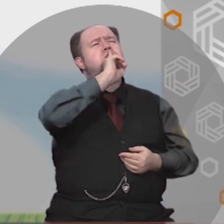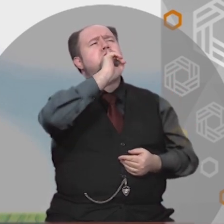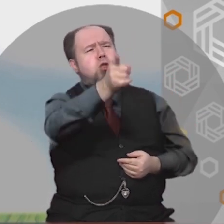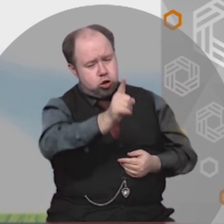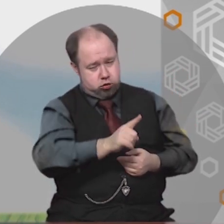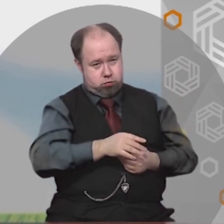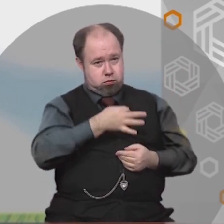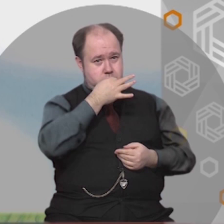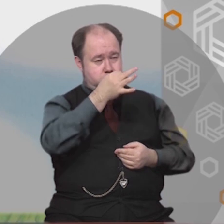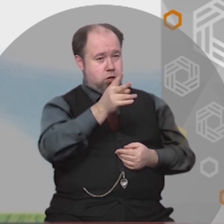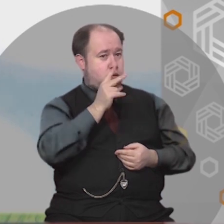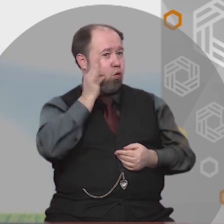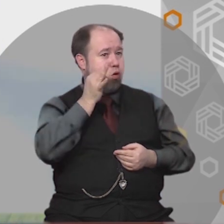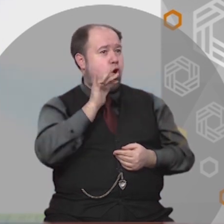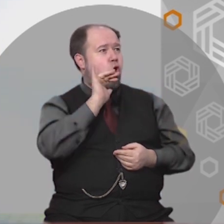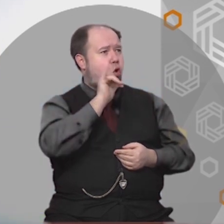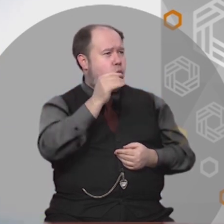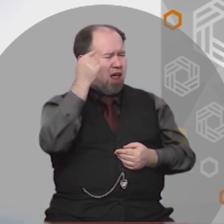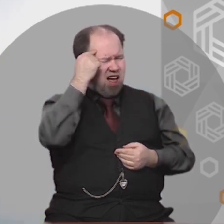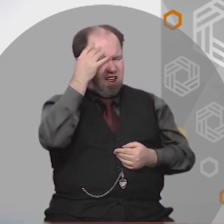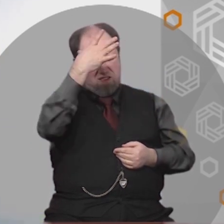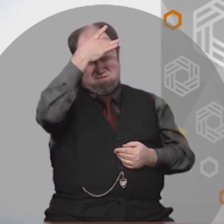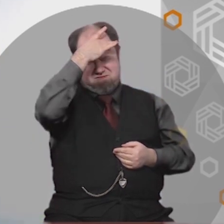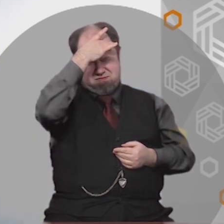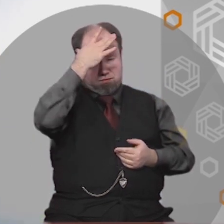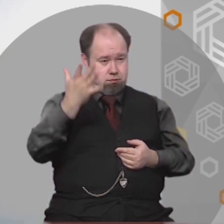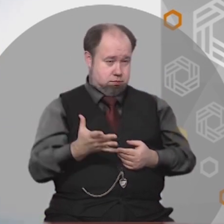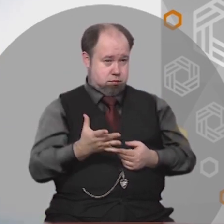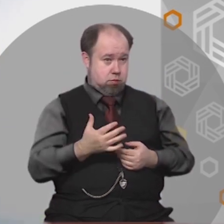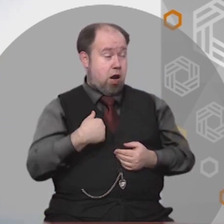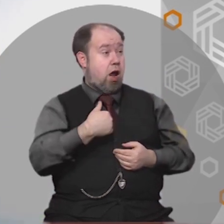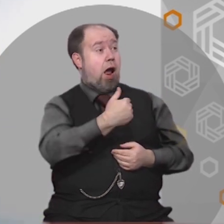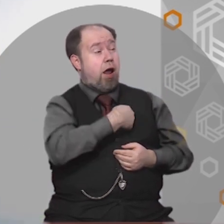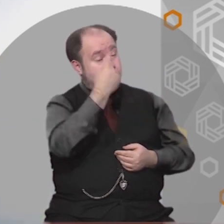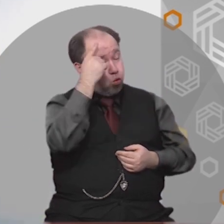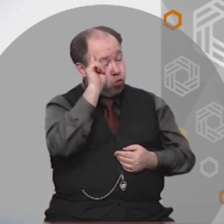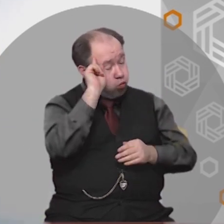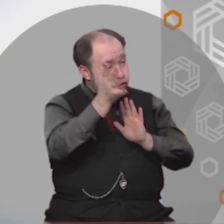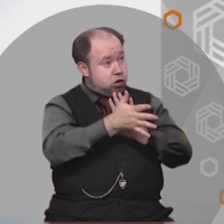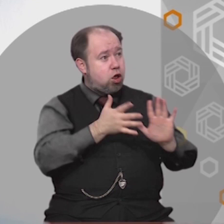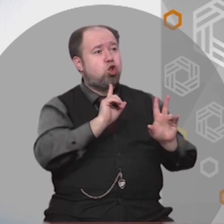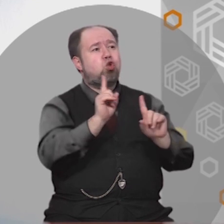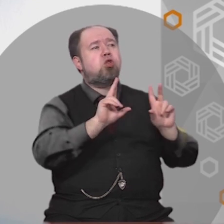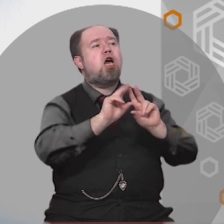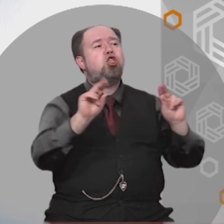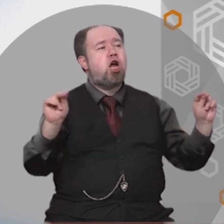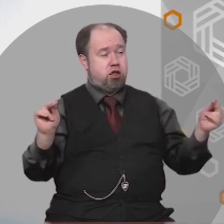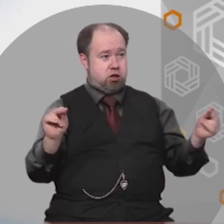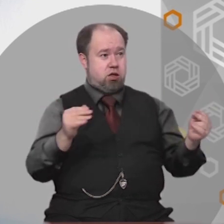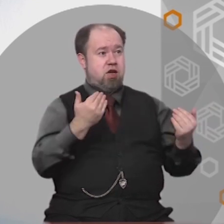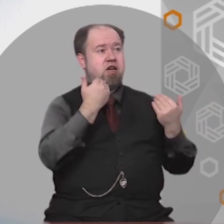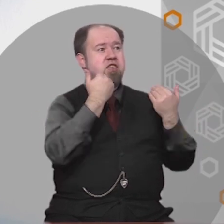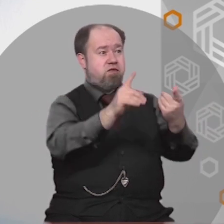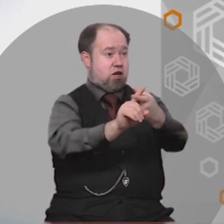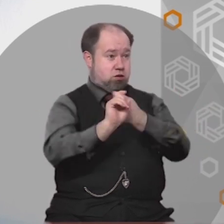тише! Промяукал кот. У меня от вас голова кружится, а я хочу узнать, что за счастье такое